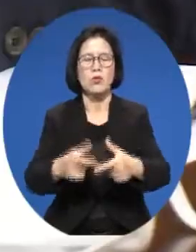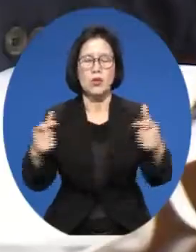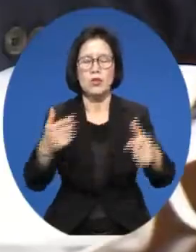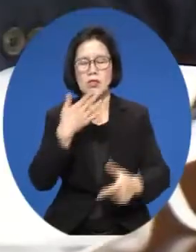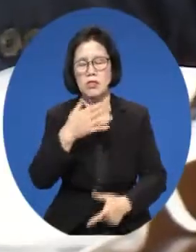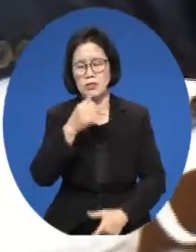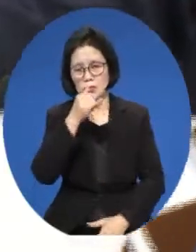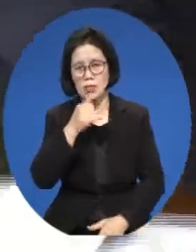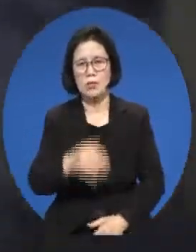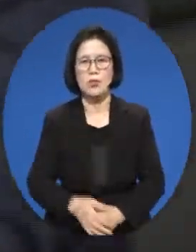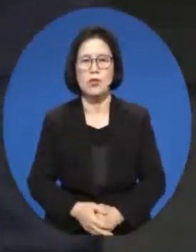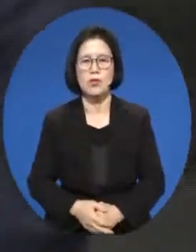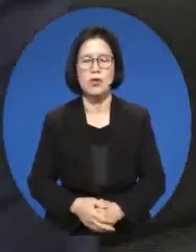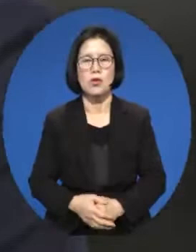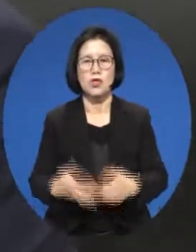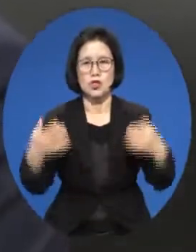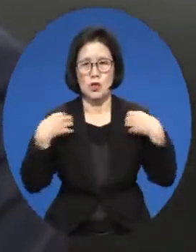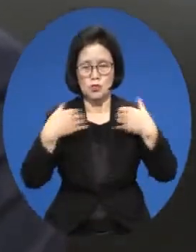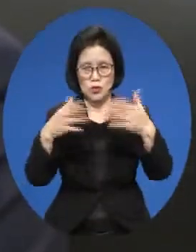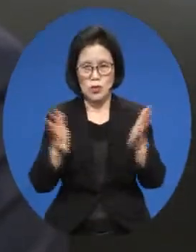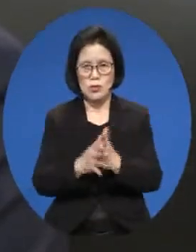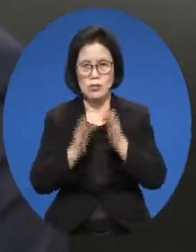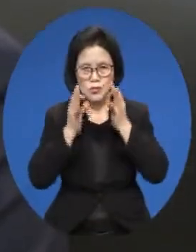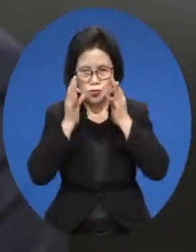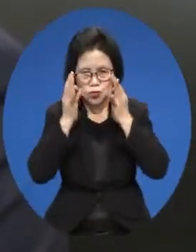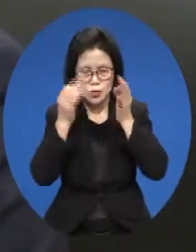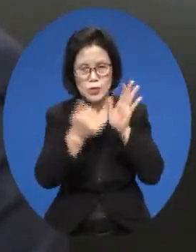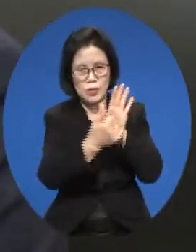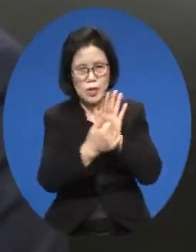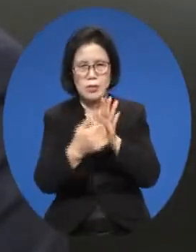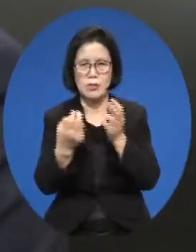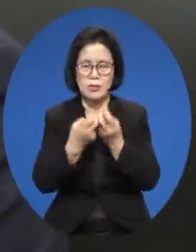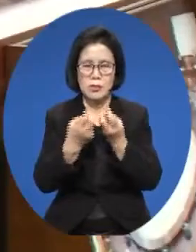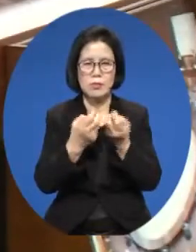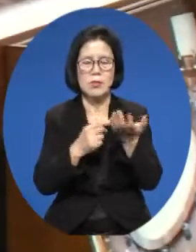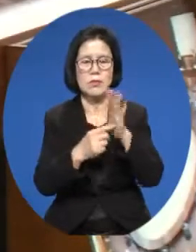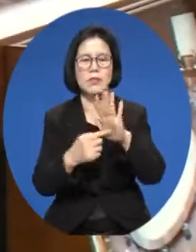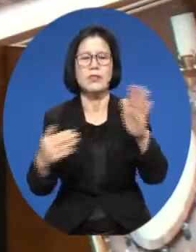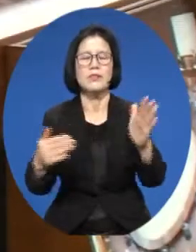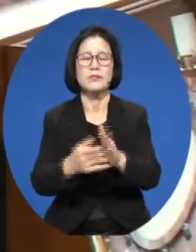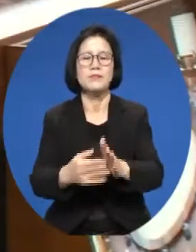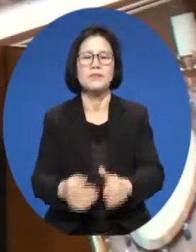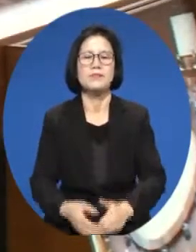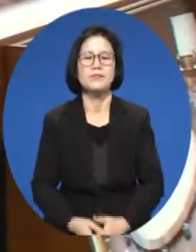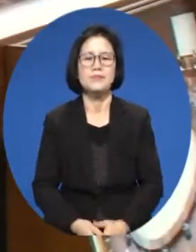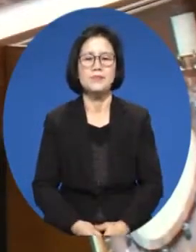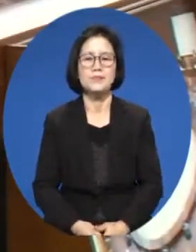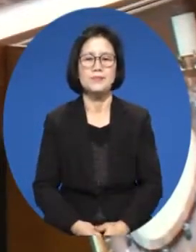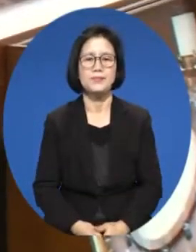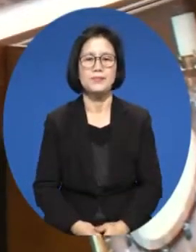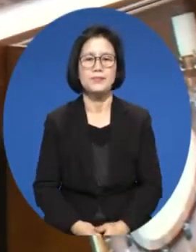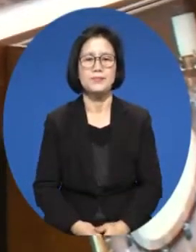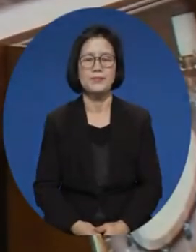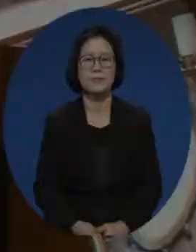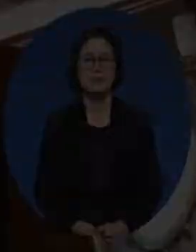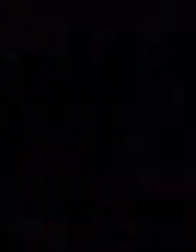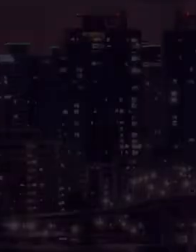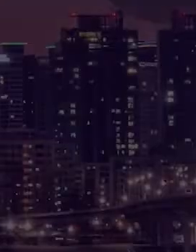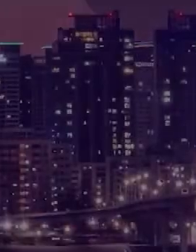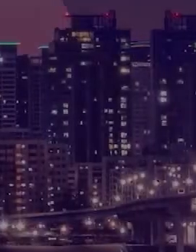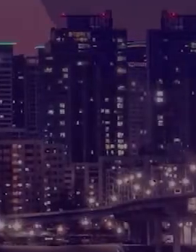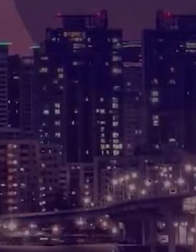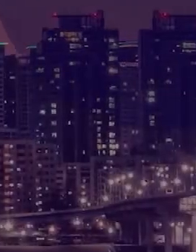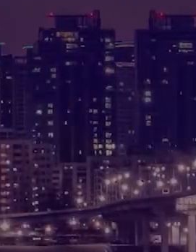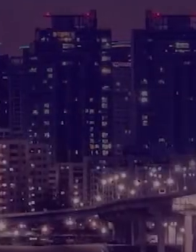수 있다고 보고 범정부 차원의 총력 대응 방침을 밝혔습니다. OBS 뉴스 최한성입니다.